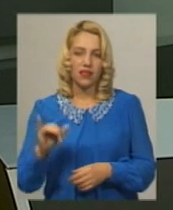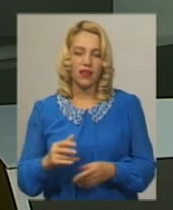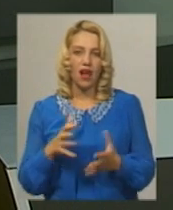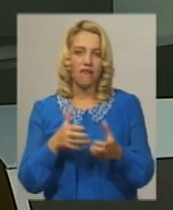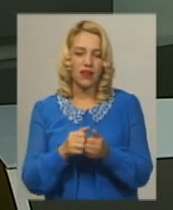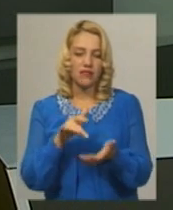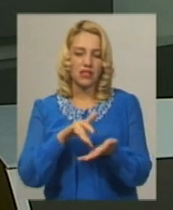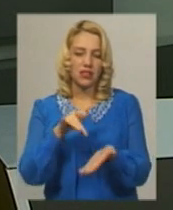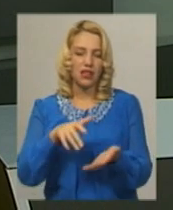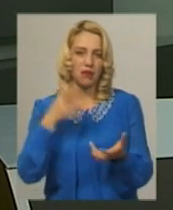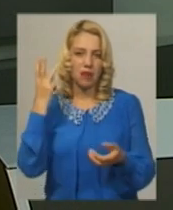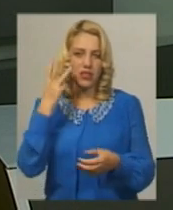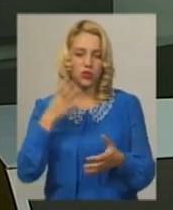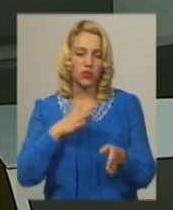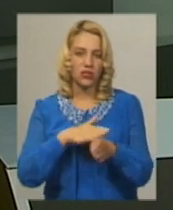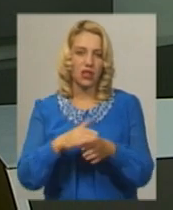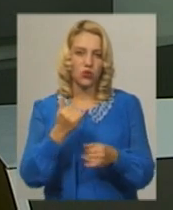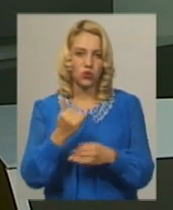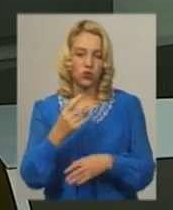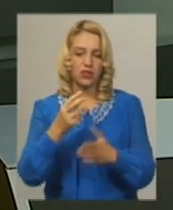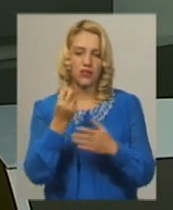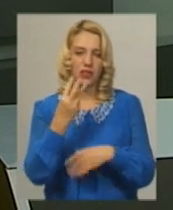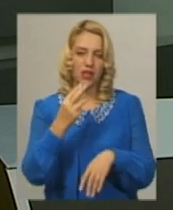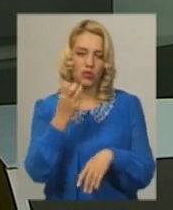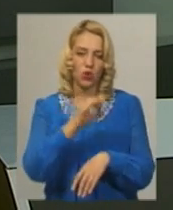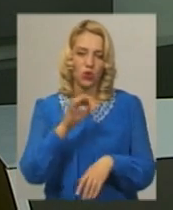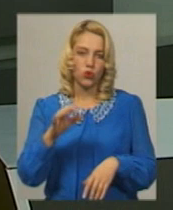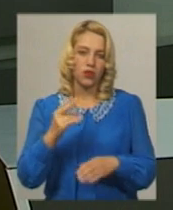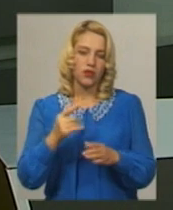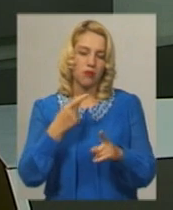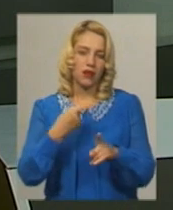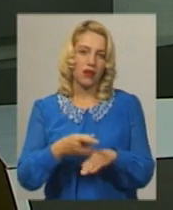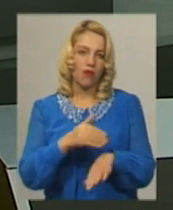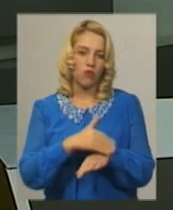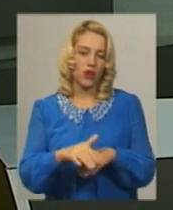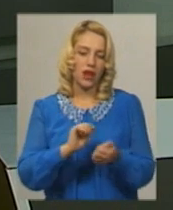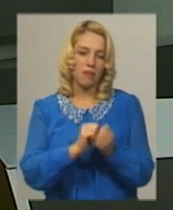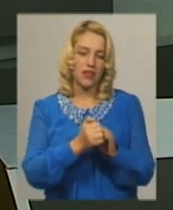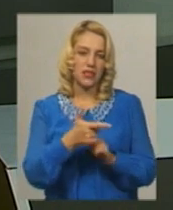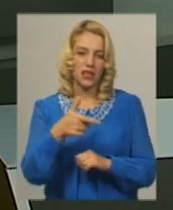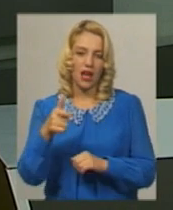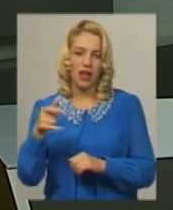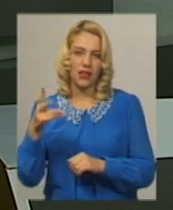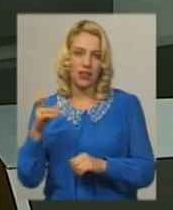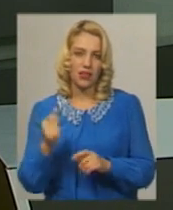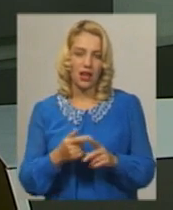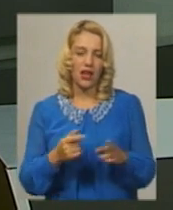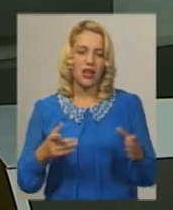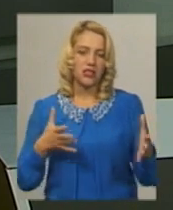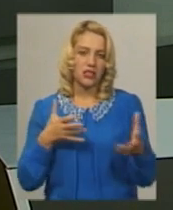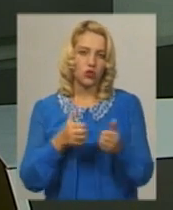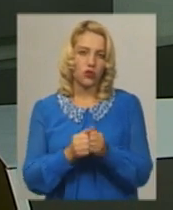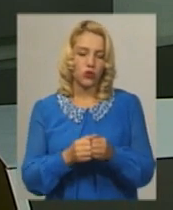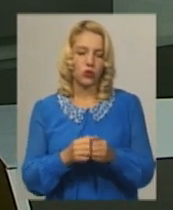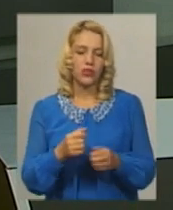Аварія в центрі Хмельницького сталася сьогодні близько 13:00 на перехресті вулиць Кам'янецької та Гагаріна. Зіштовхнулись легкові